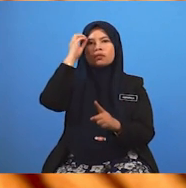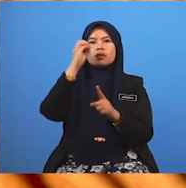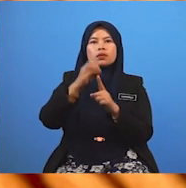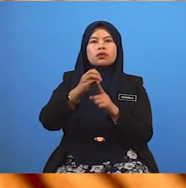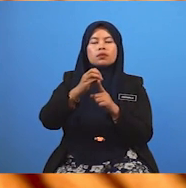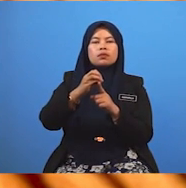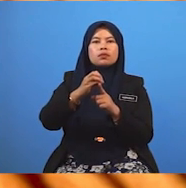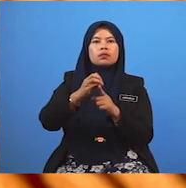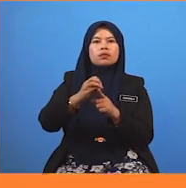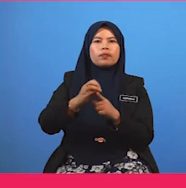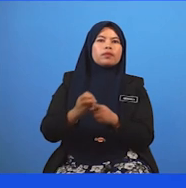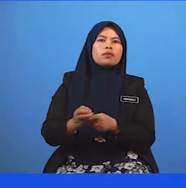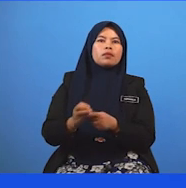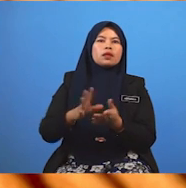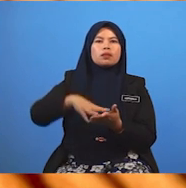dicapai pada hari ini.